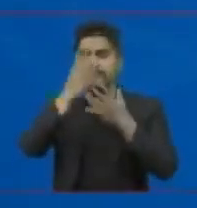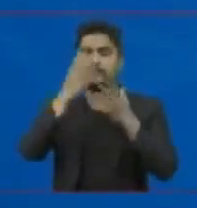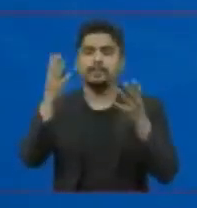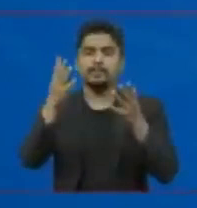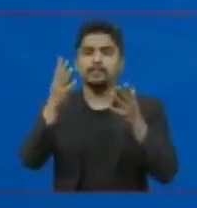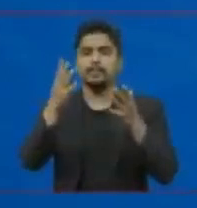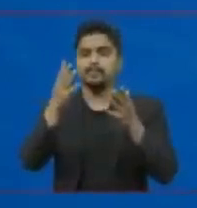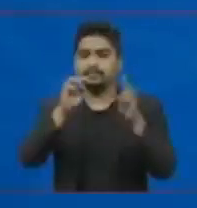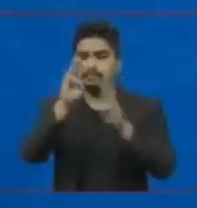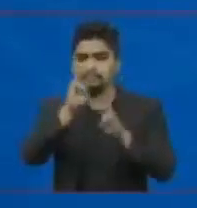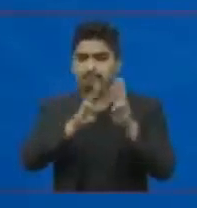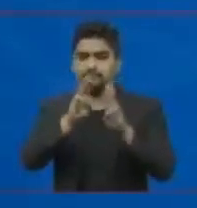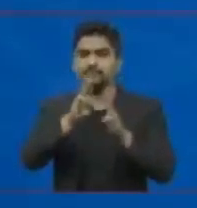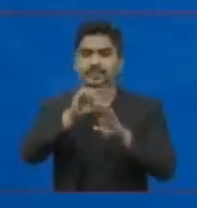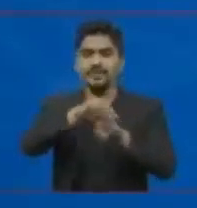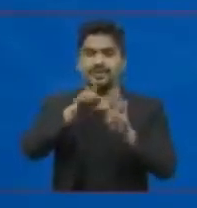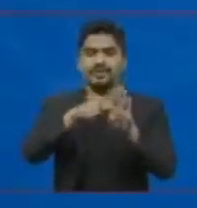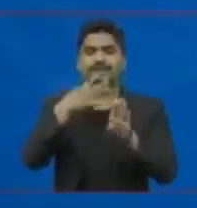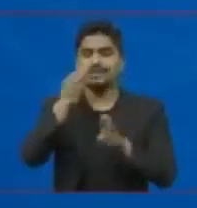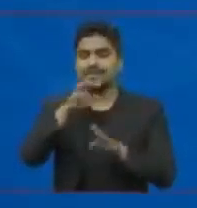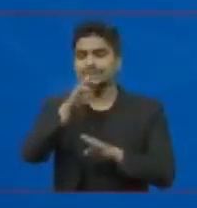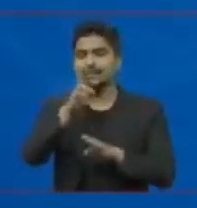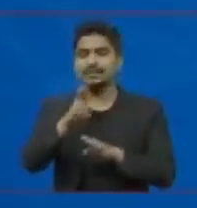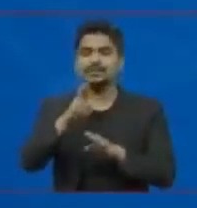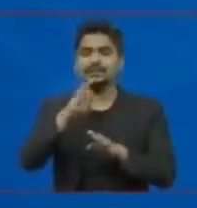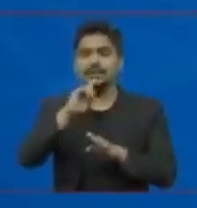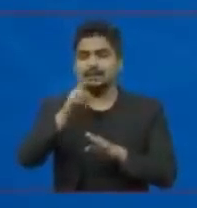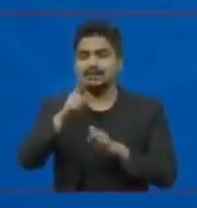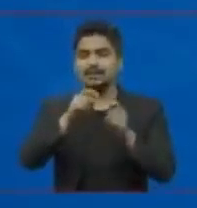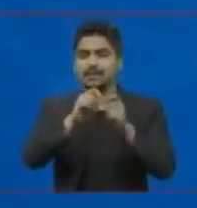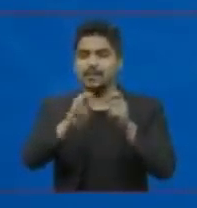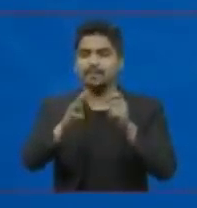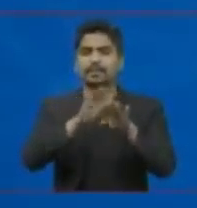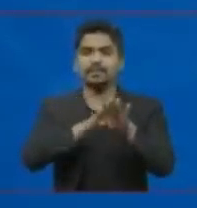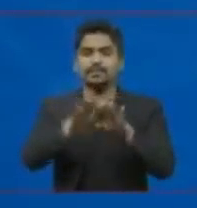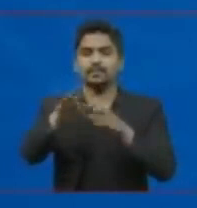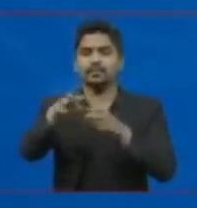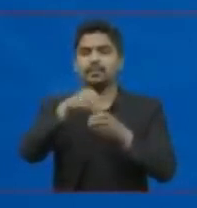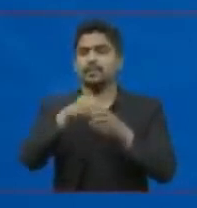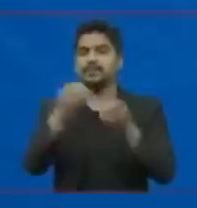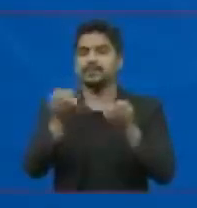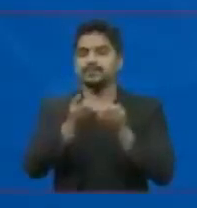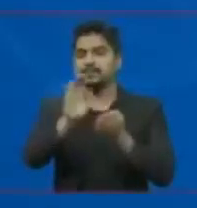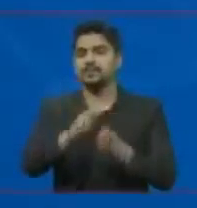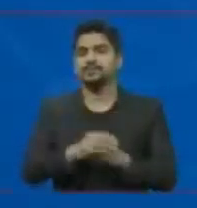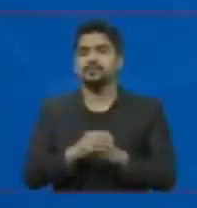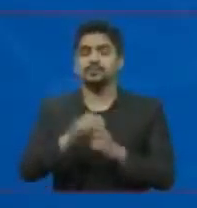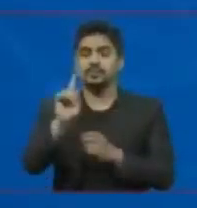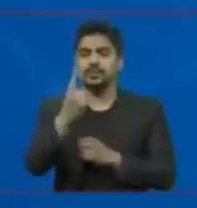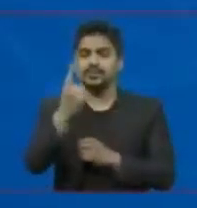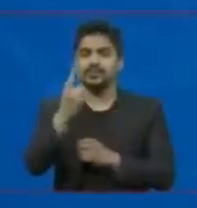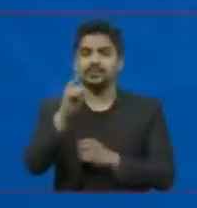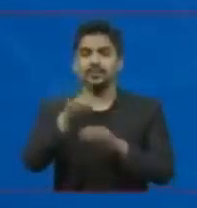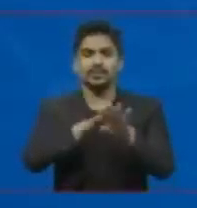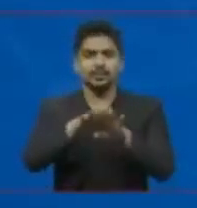तथा परीक्षणको व्यवस्था गर्न मन्त्रालयले आग्रह गरेको छ। यस्तै सबै सरकारी अस्पताललाई 50% बेड कोरोना